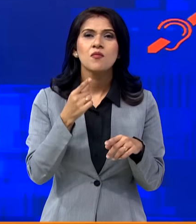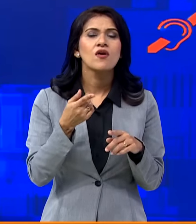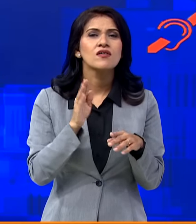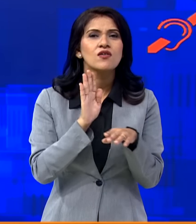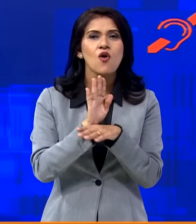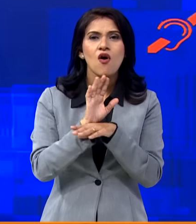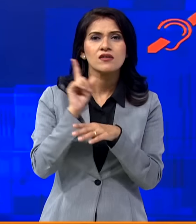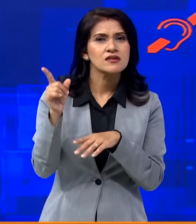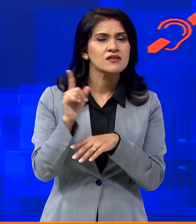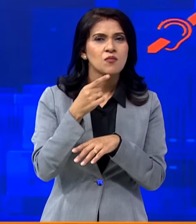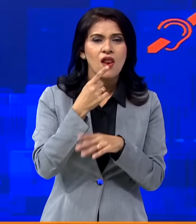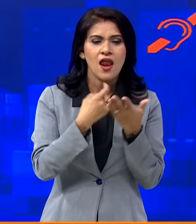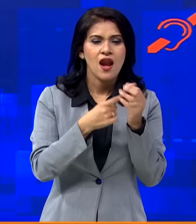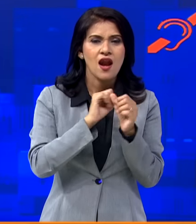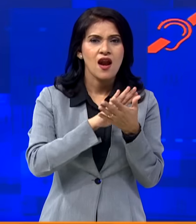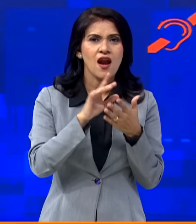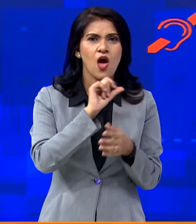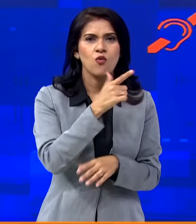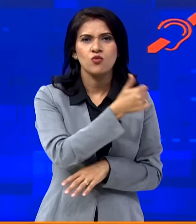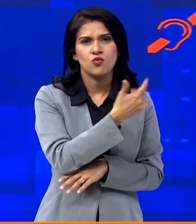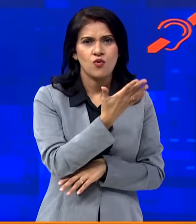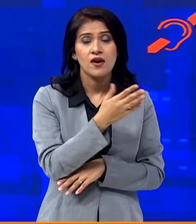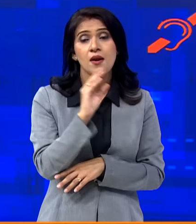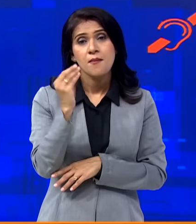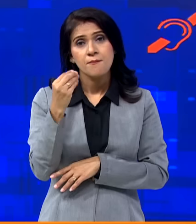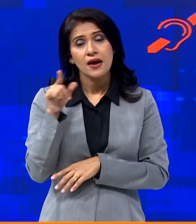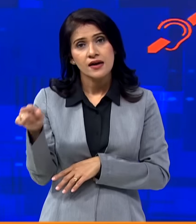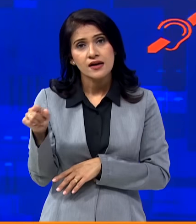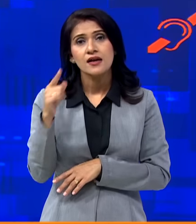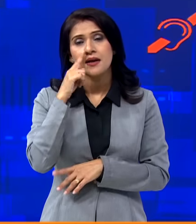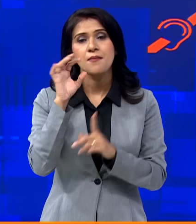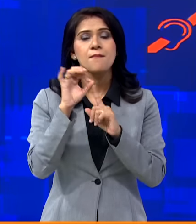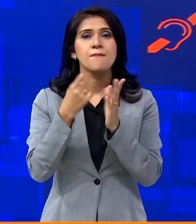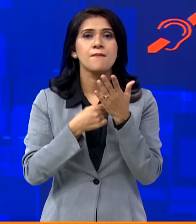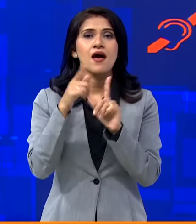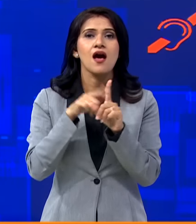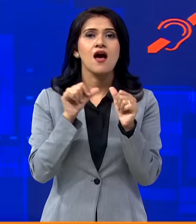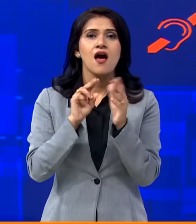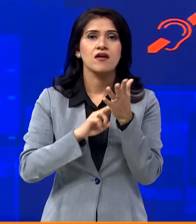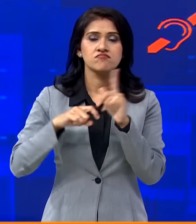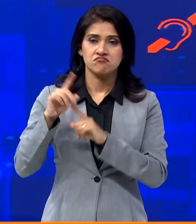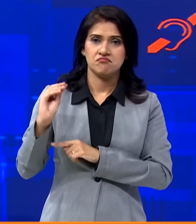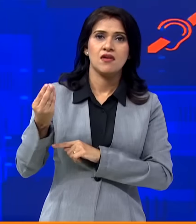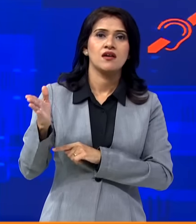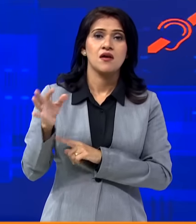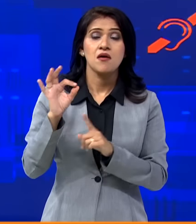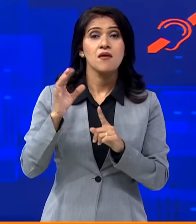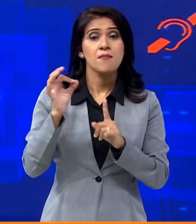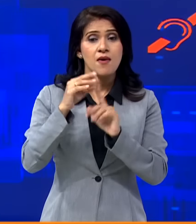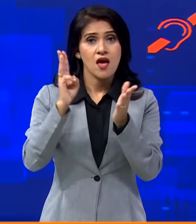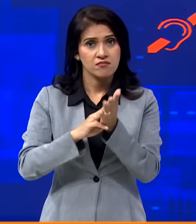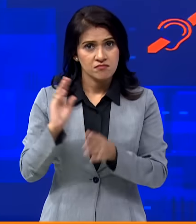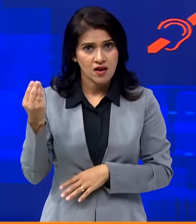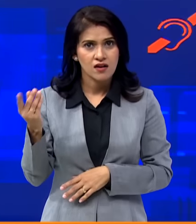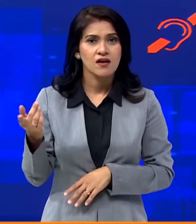पार्टी का अध्यक्ष बनना चाहिए आप कहते हैं प्रियंका को रायबी से लड़ना चाहिए आप कहते हैं प्रियंका को प्रधानमंत्री बनना चाहिए ये झगड़ा नहीं लगा